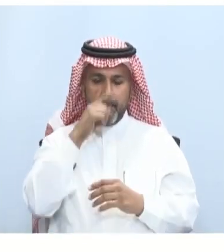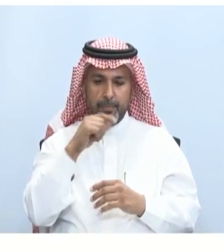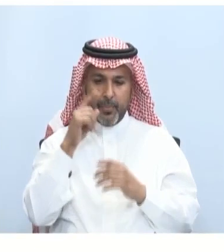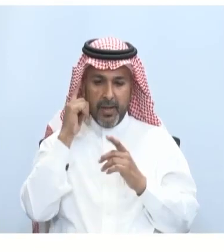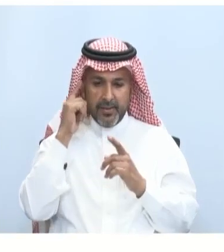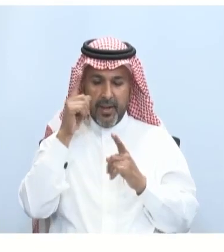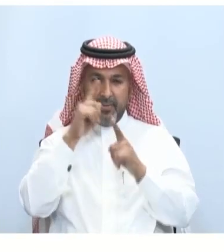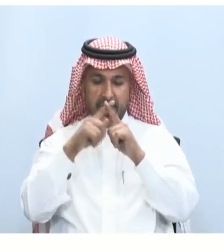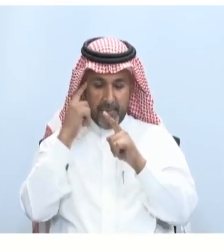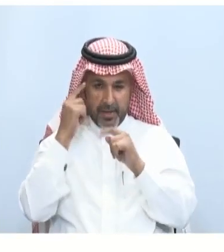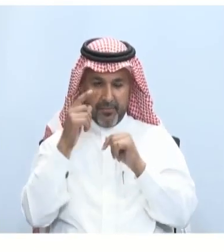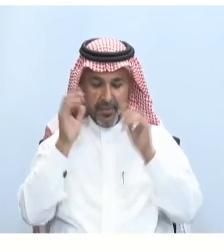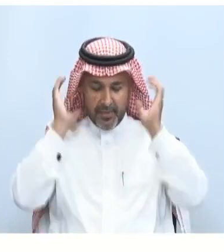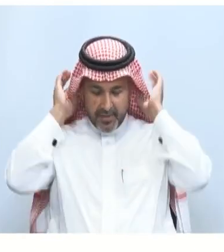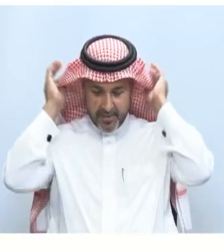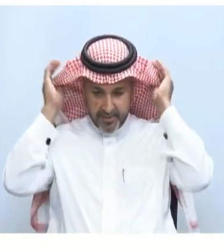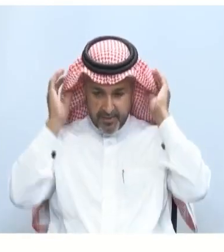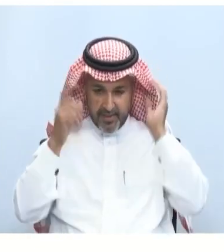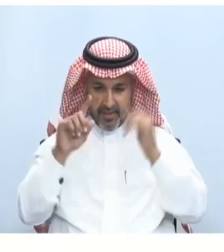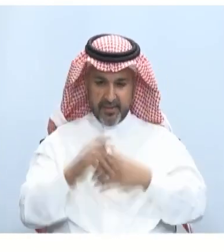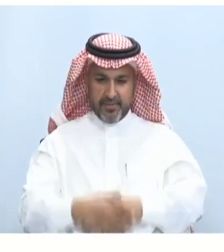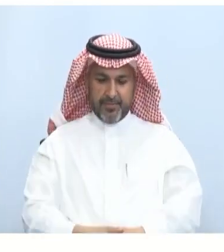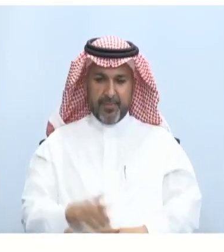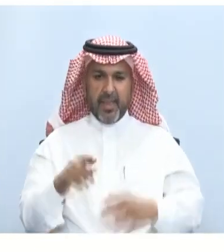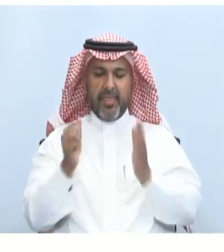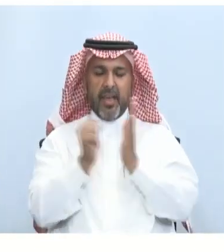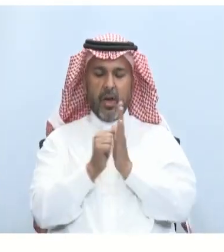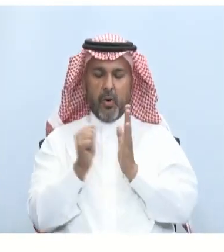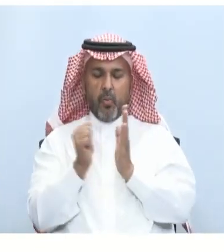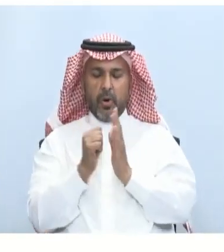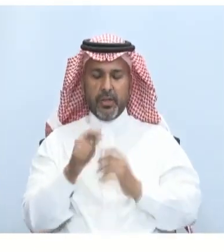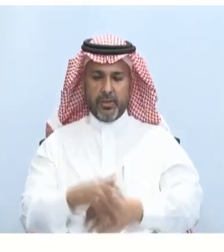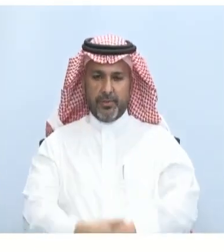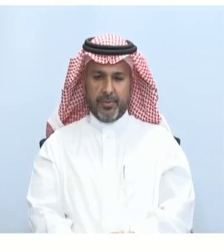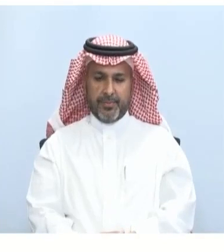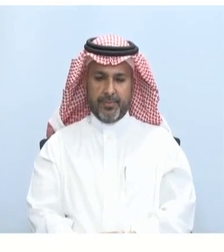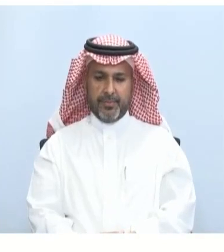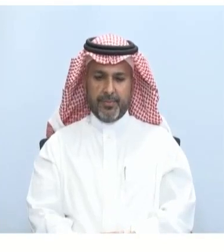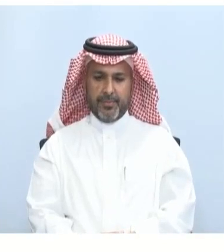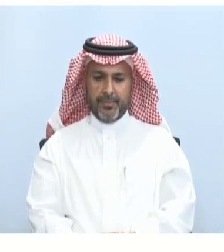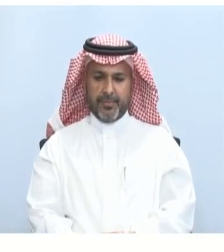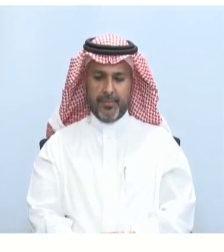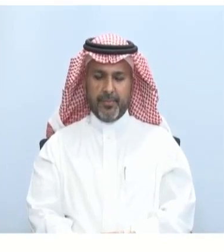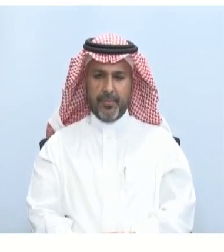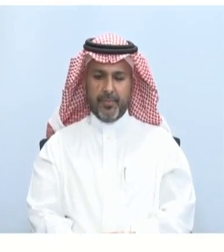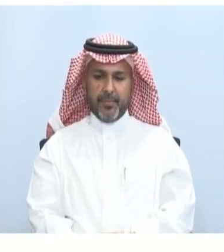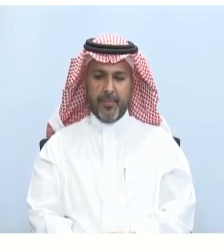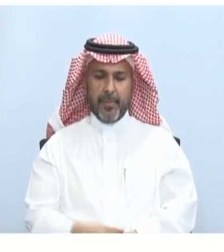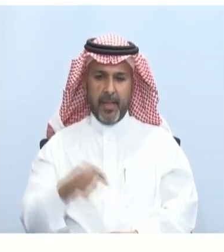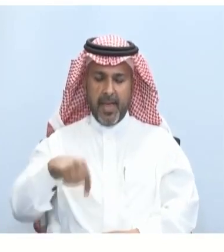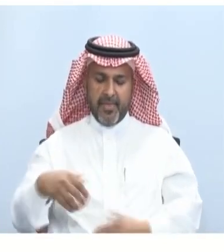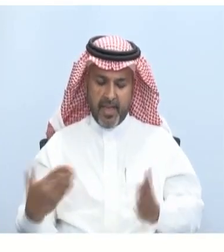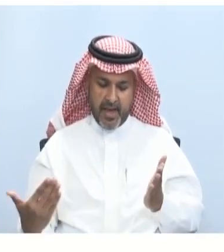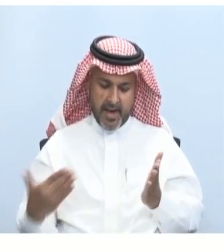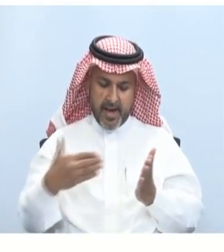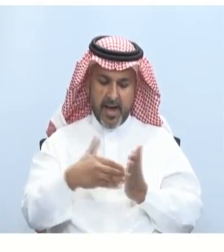واحد وفي اي زائده ايضا الواجب 12 و19 و22 و25 و 34 وبذلك